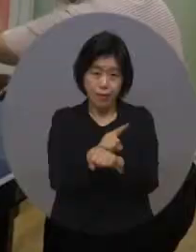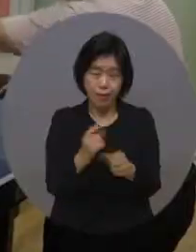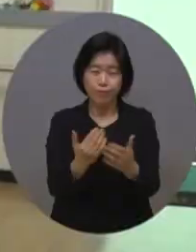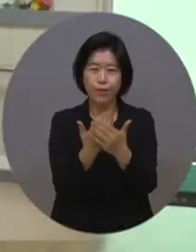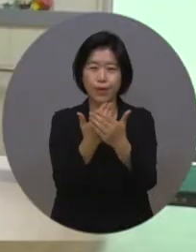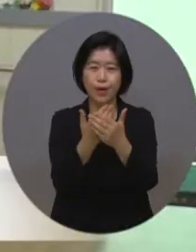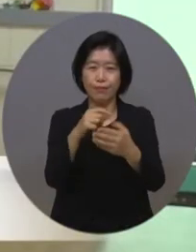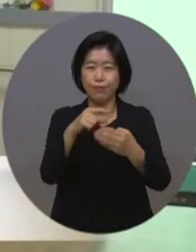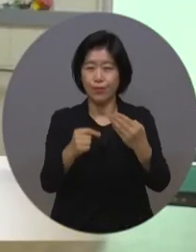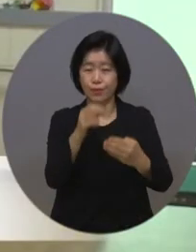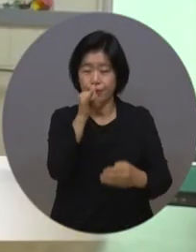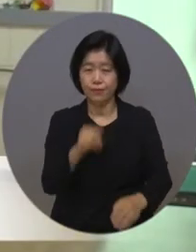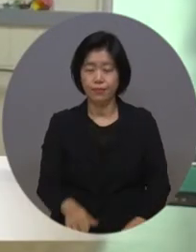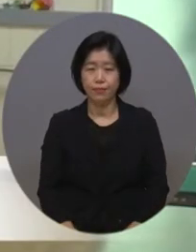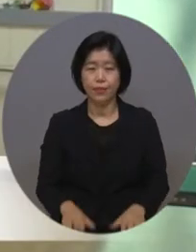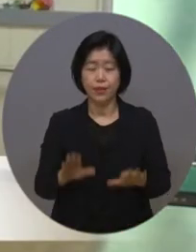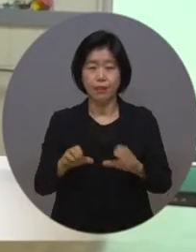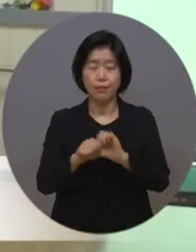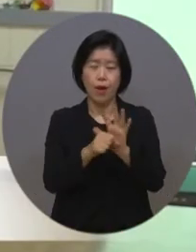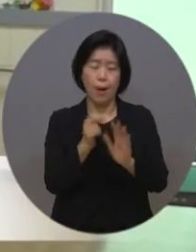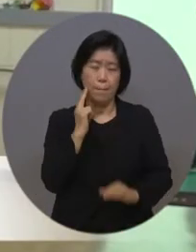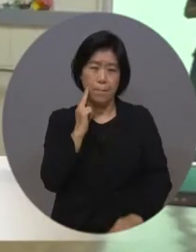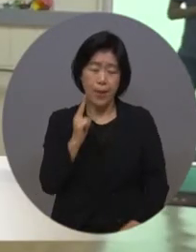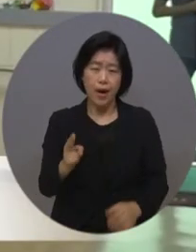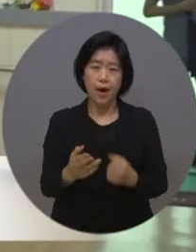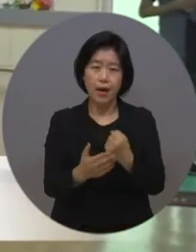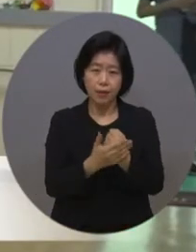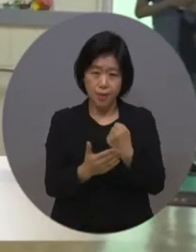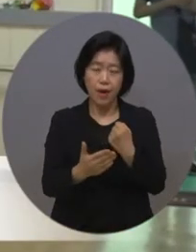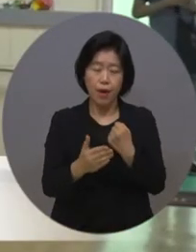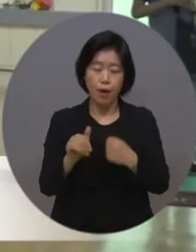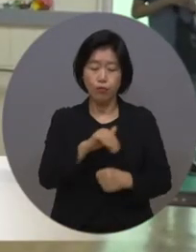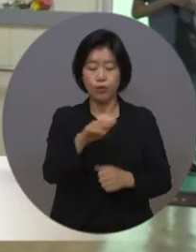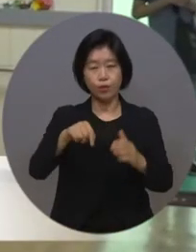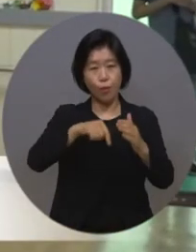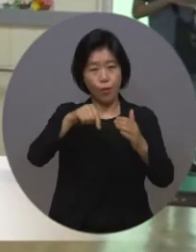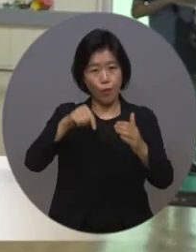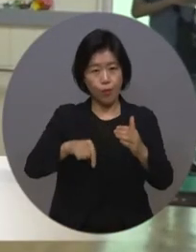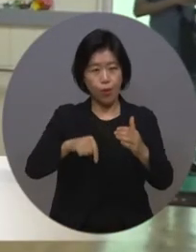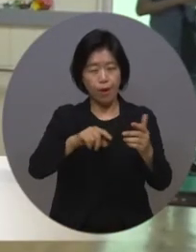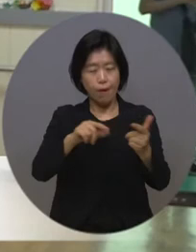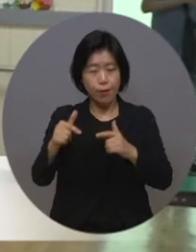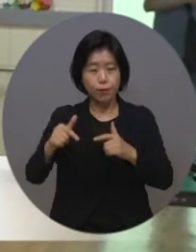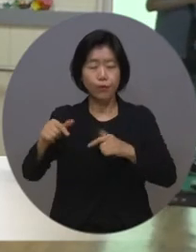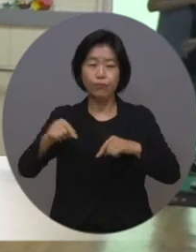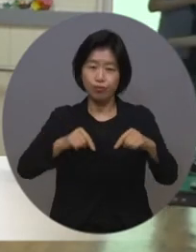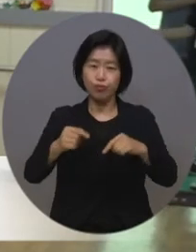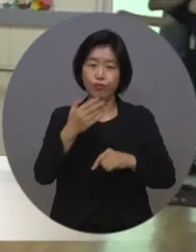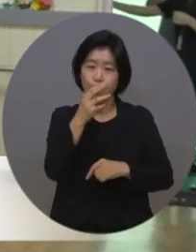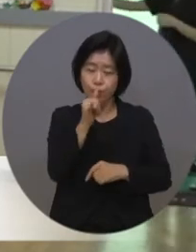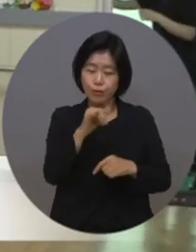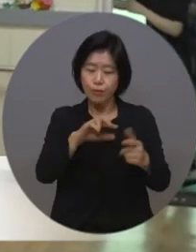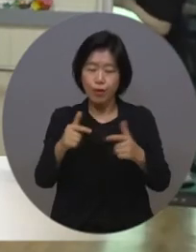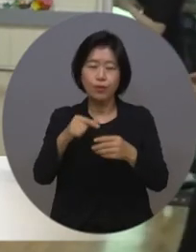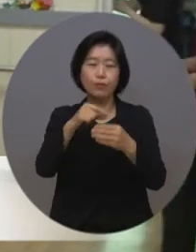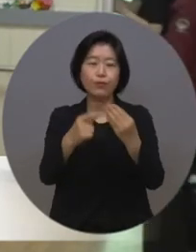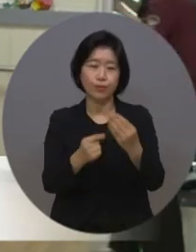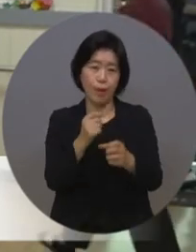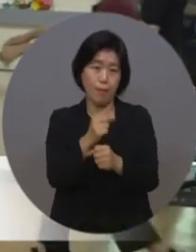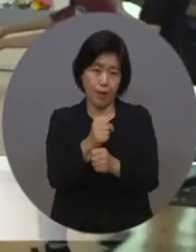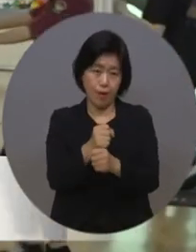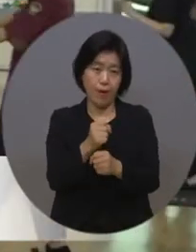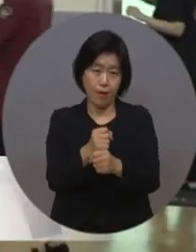프로그램입니다. 심각한 코로나 상황 속에서 자체적으로 진행할 수 있는 학습이나 여가 프로그램을 좀 진행을 하면서